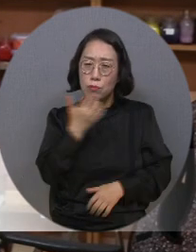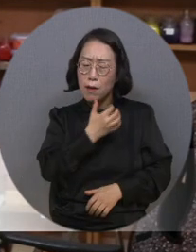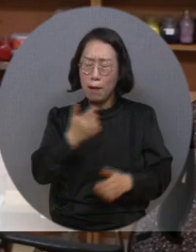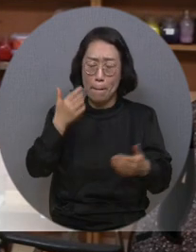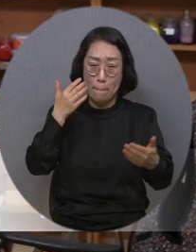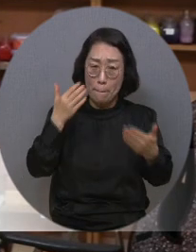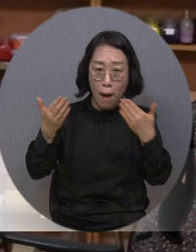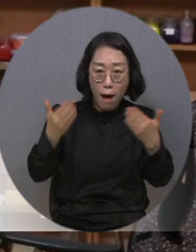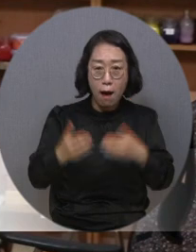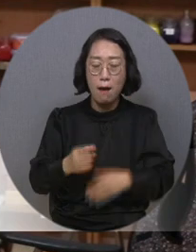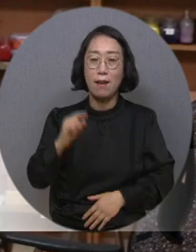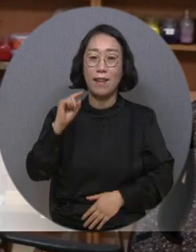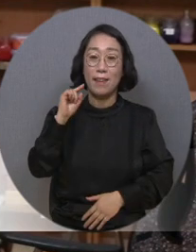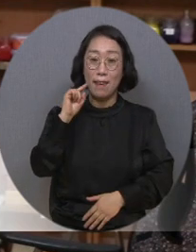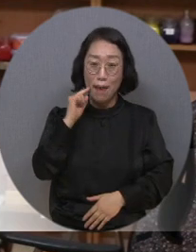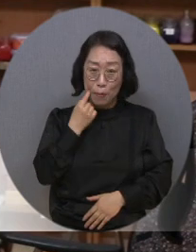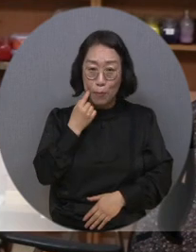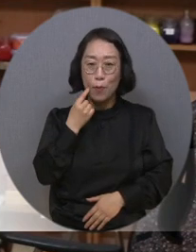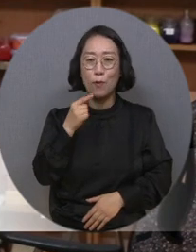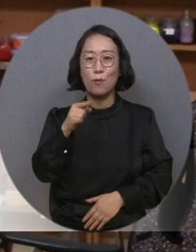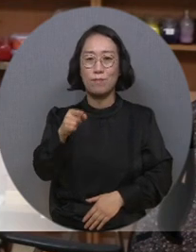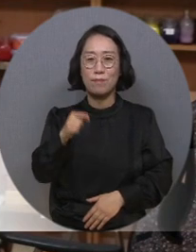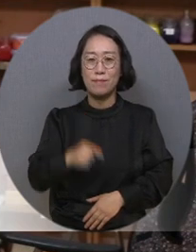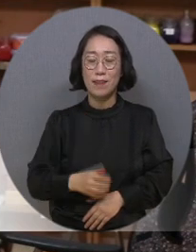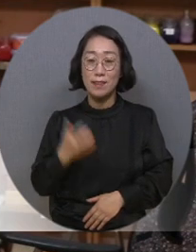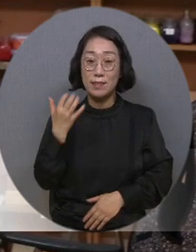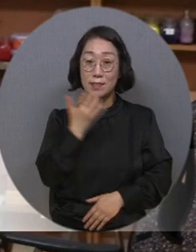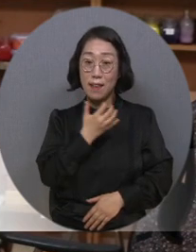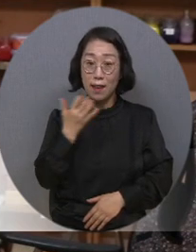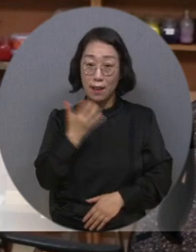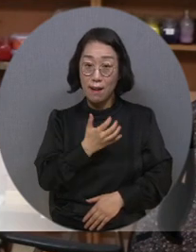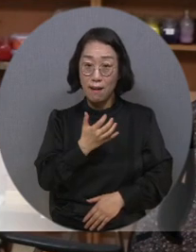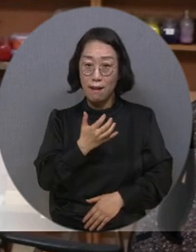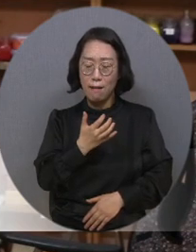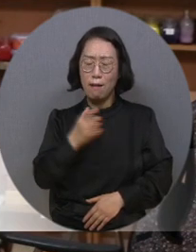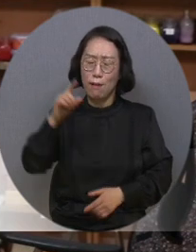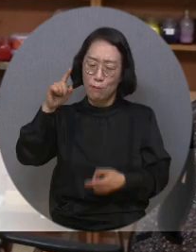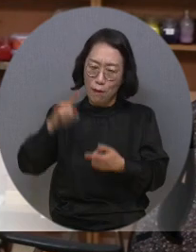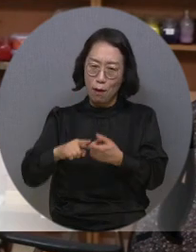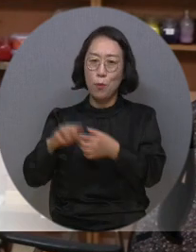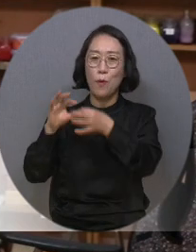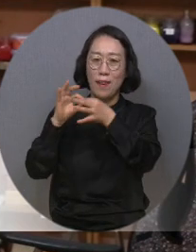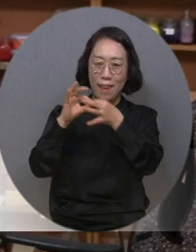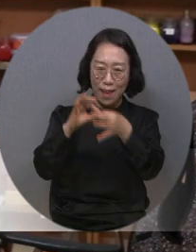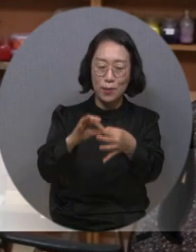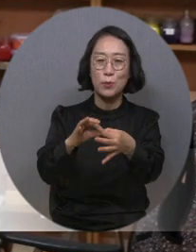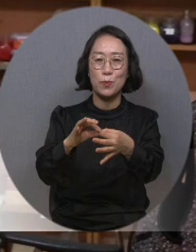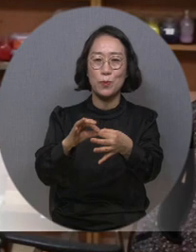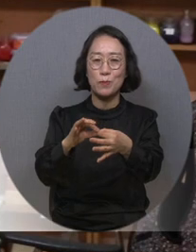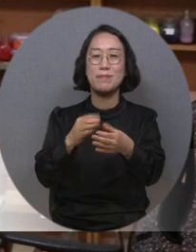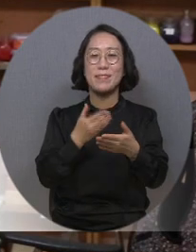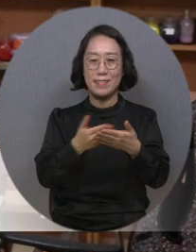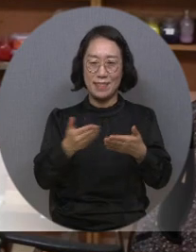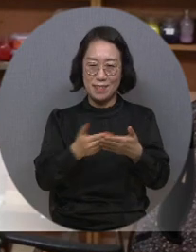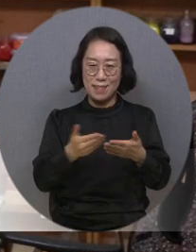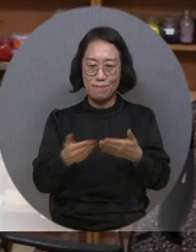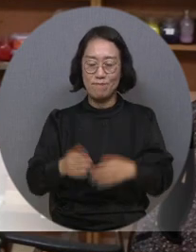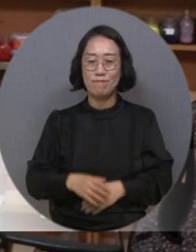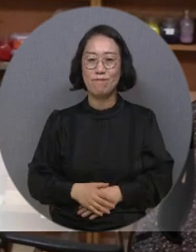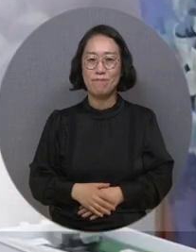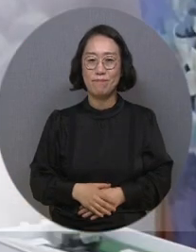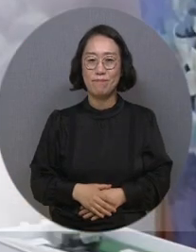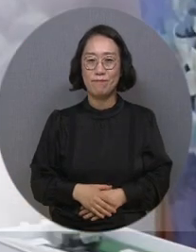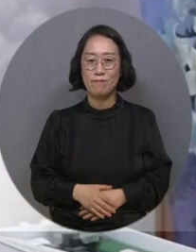선명하고 아름답기 때문에 이 색을 석채를 고집을 할 수밖에 없는 그런 저의 생각을 가지고